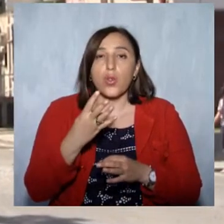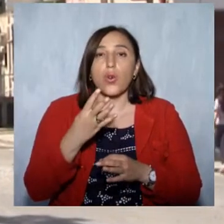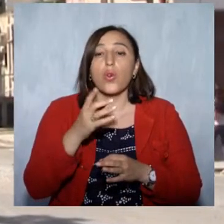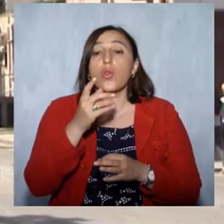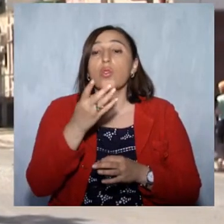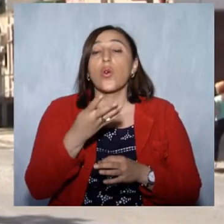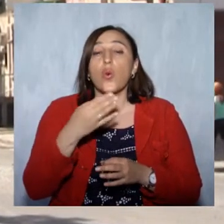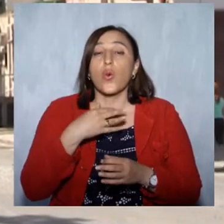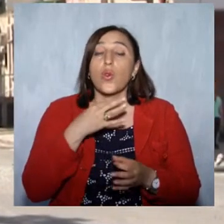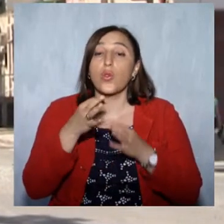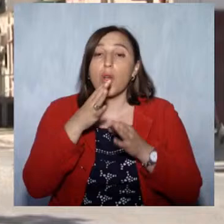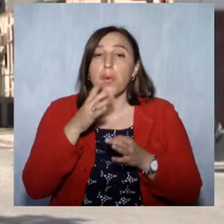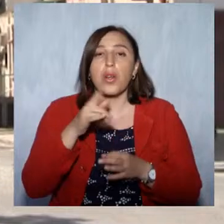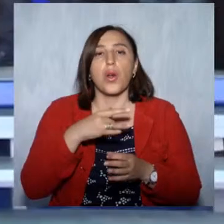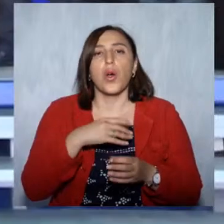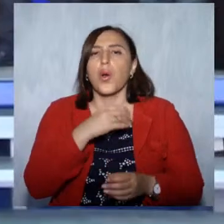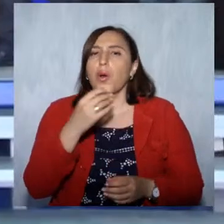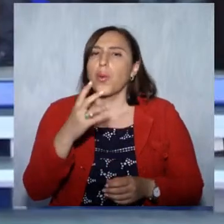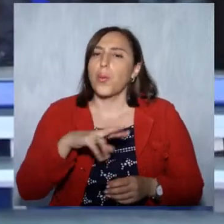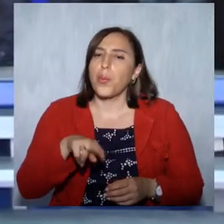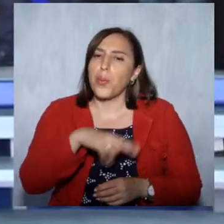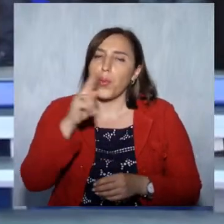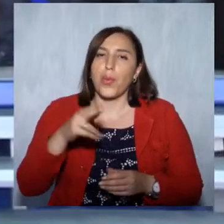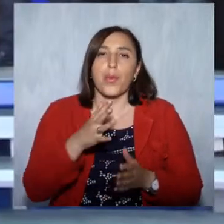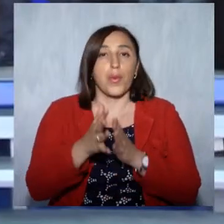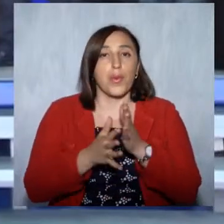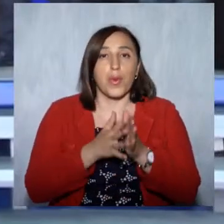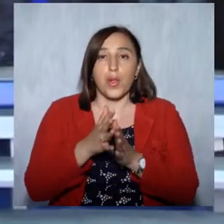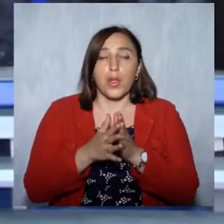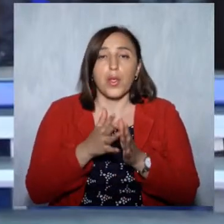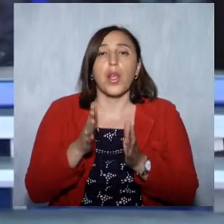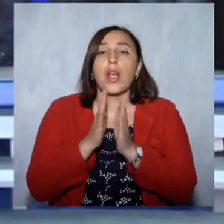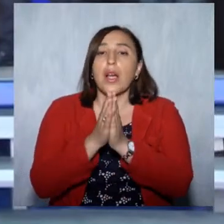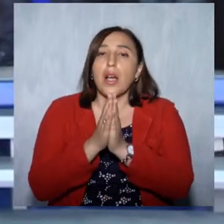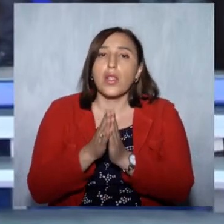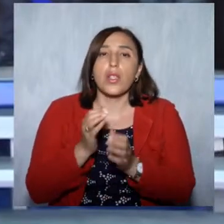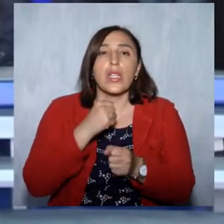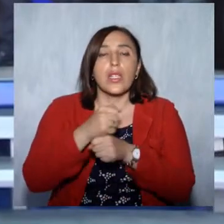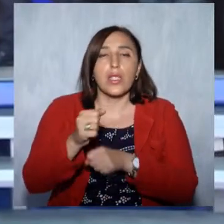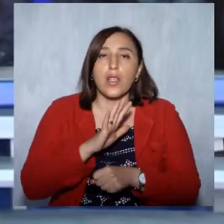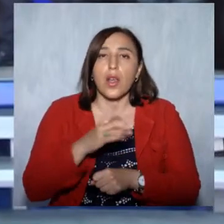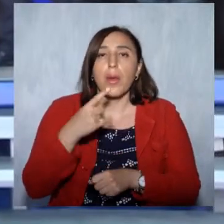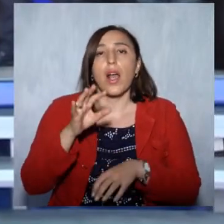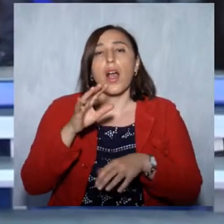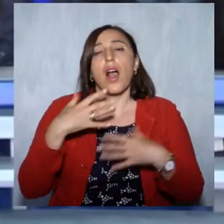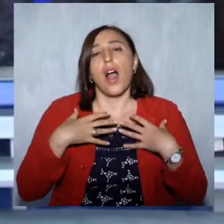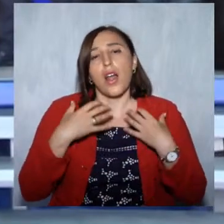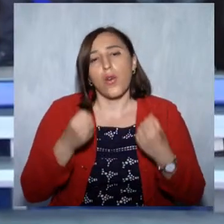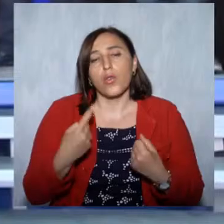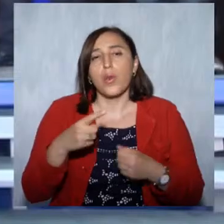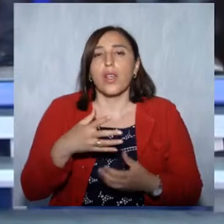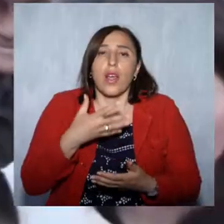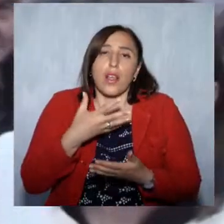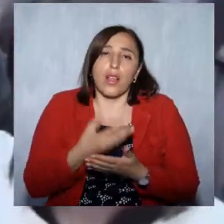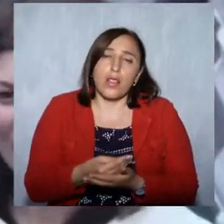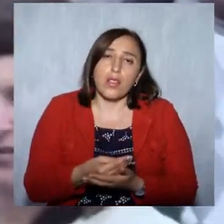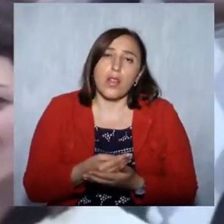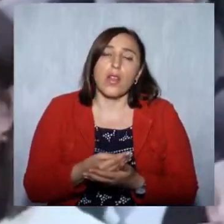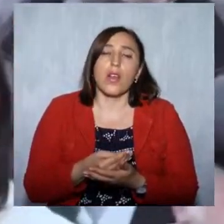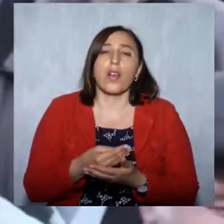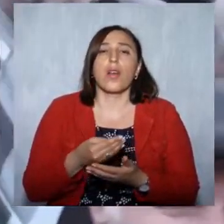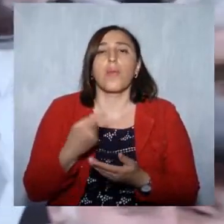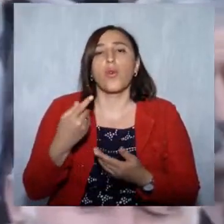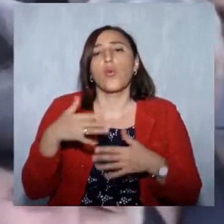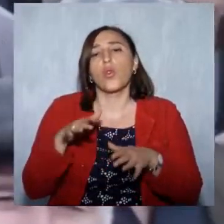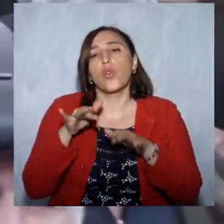բանը պնդեցին։ Իշխանություններն իրենց ոչինչ չեն խնդրել, հորդորել կամ ասել։ Մեկն առողջական, մյուսն անձնական, 1/3-ն էլ